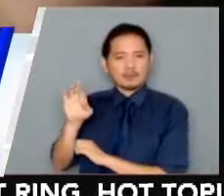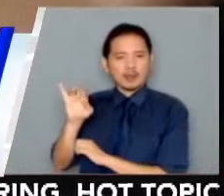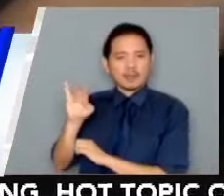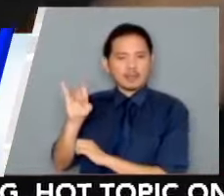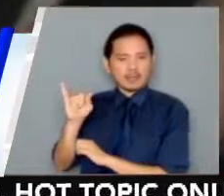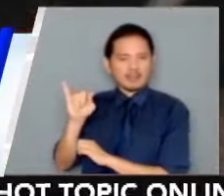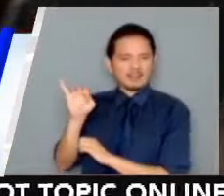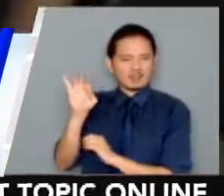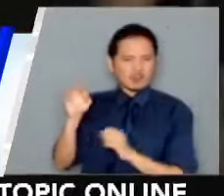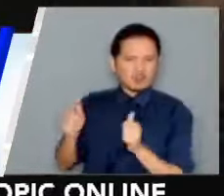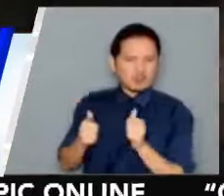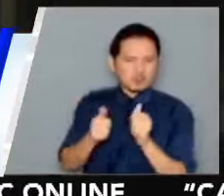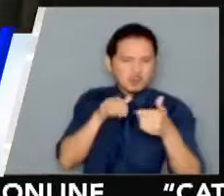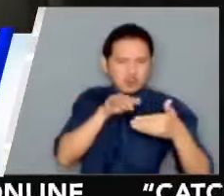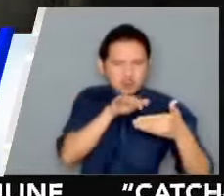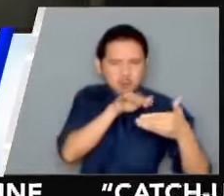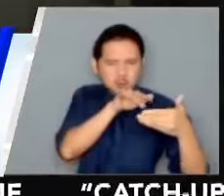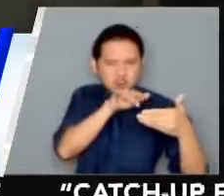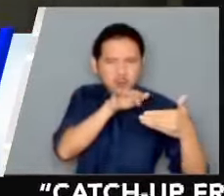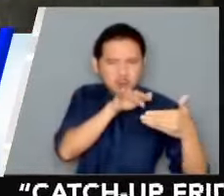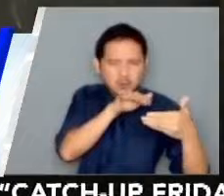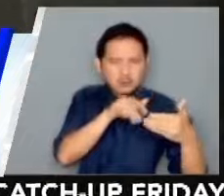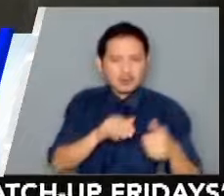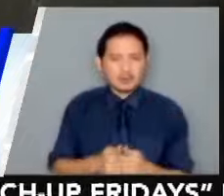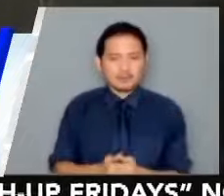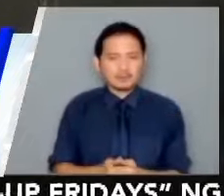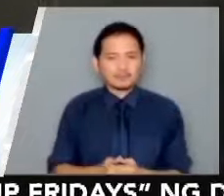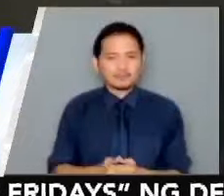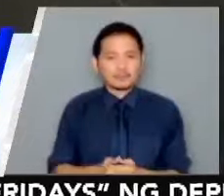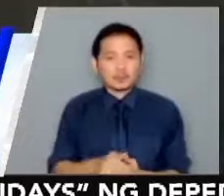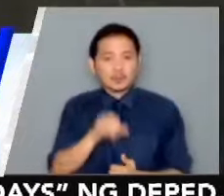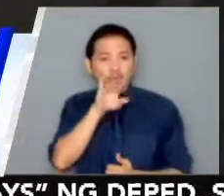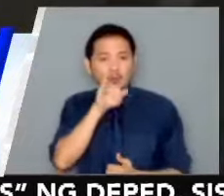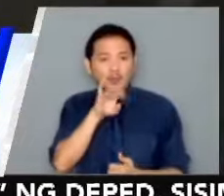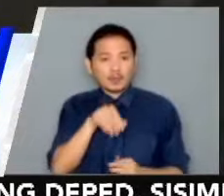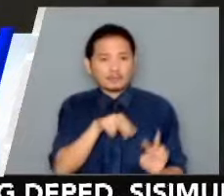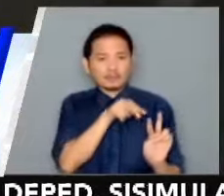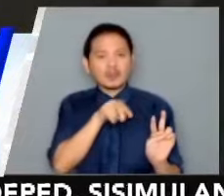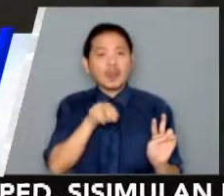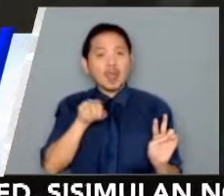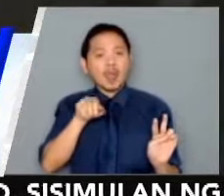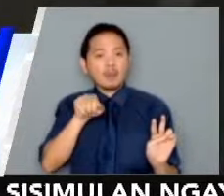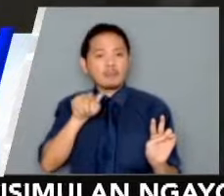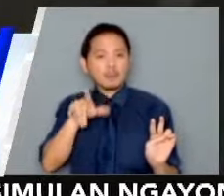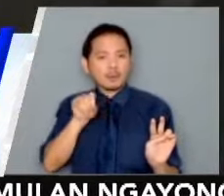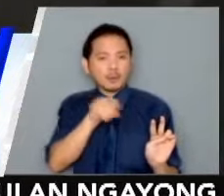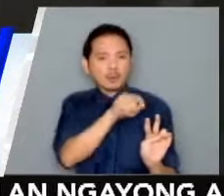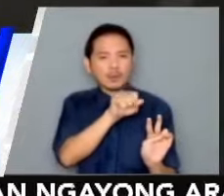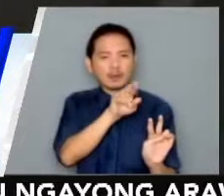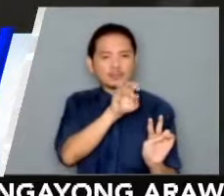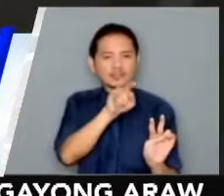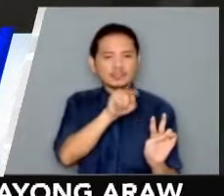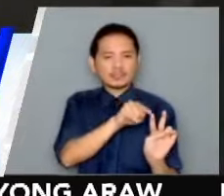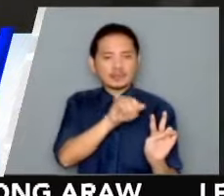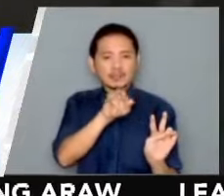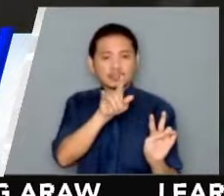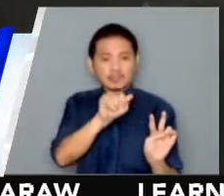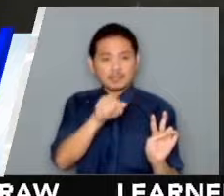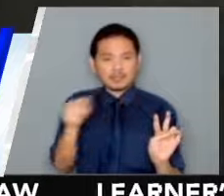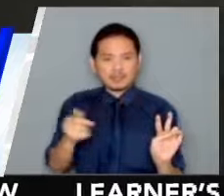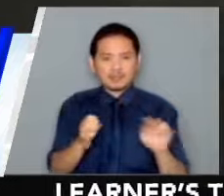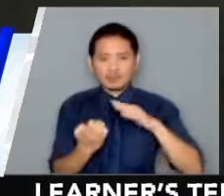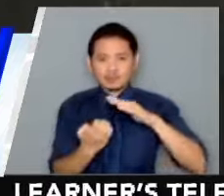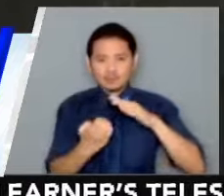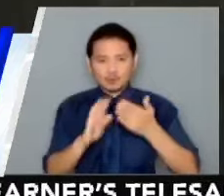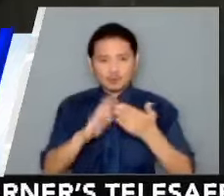Laging hatid sundo ni Lola Cecilia Villas ang kanyang mga apo na sina R6 at Atasha dito sa Kamuning Elementary School sa Quezon City. Excited daw lagi